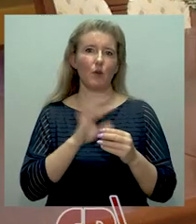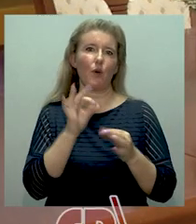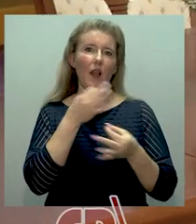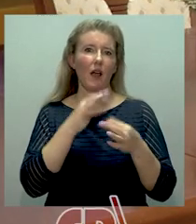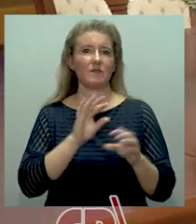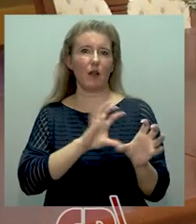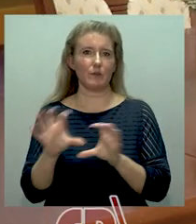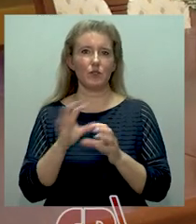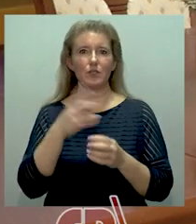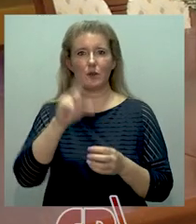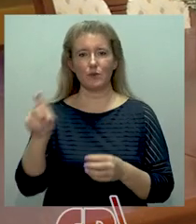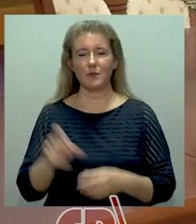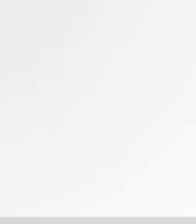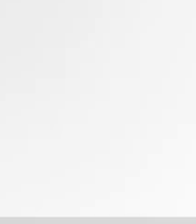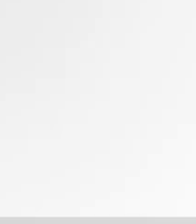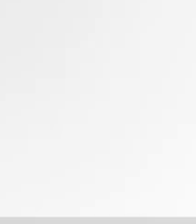лекарственному обеспечению граждан.